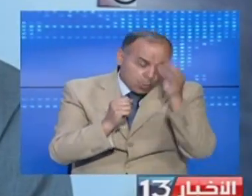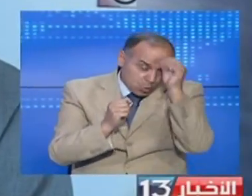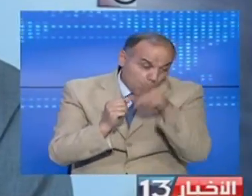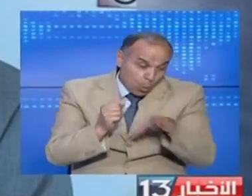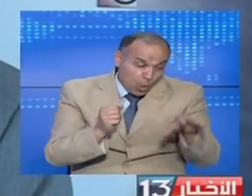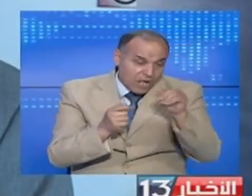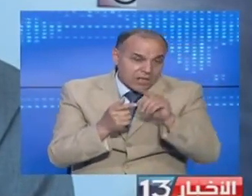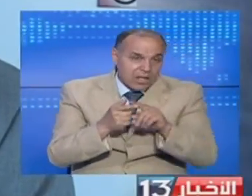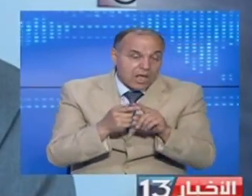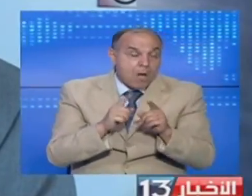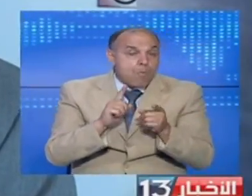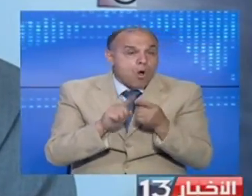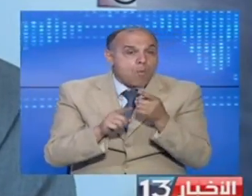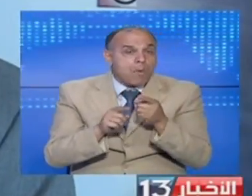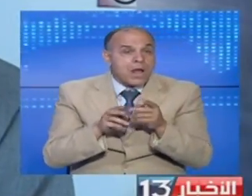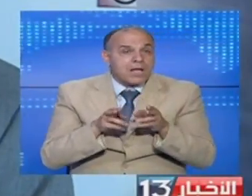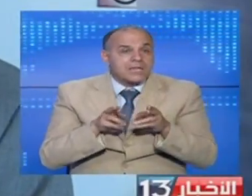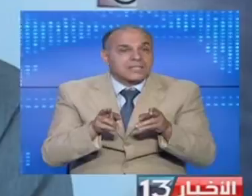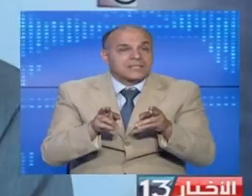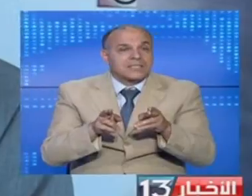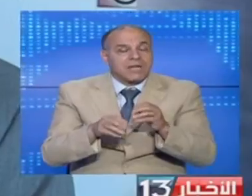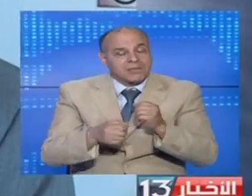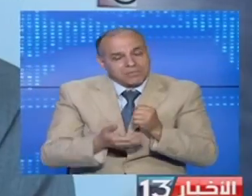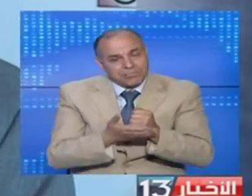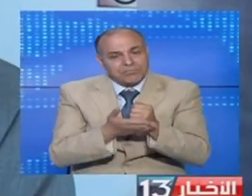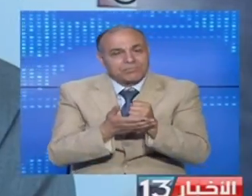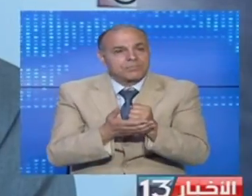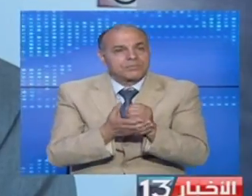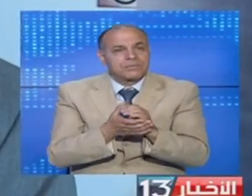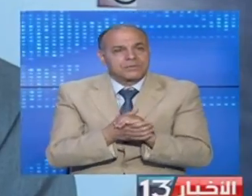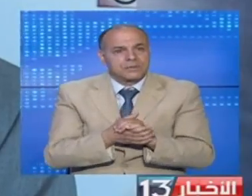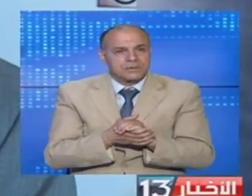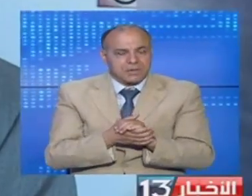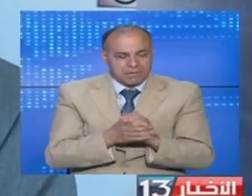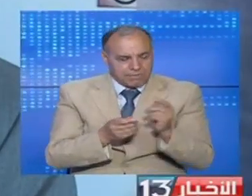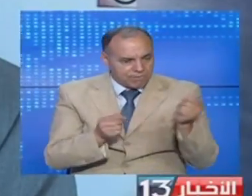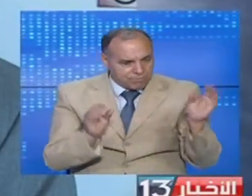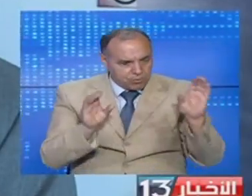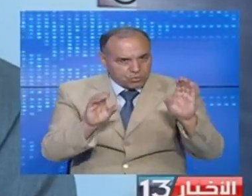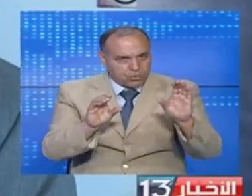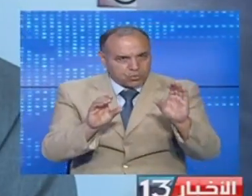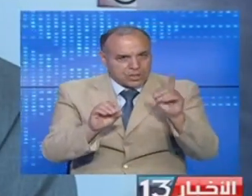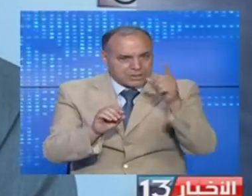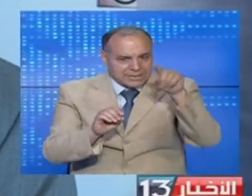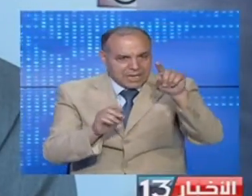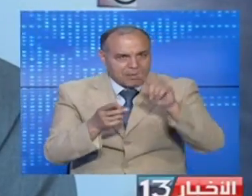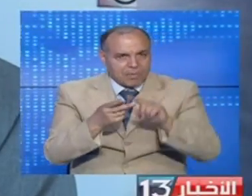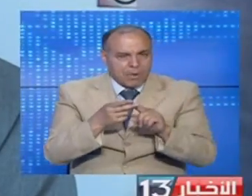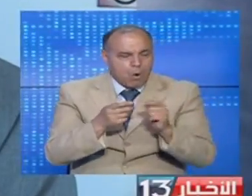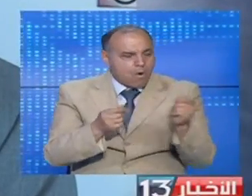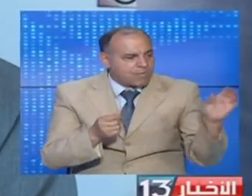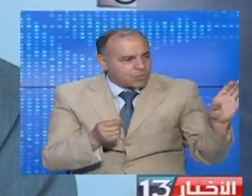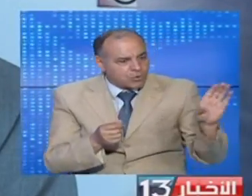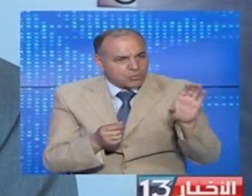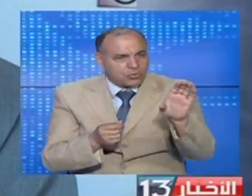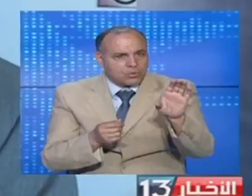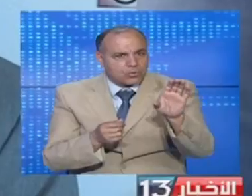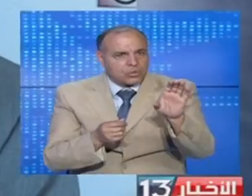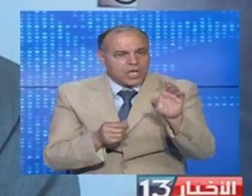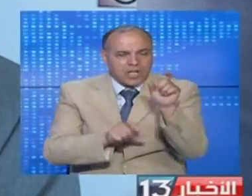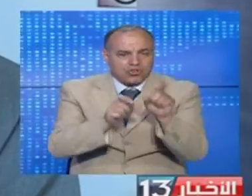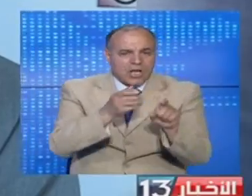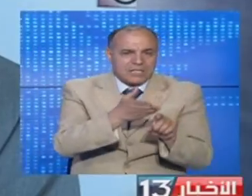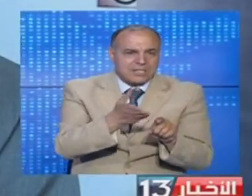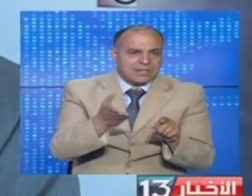هام على طريقه التوجيه هو التمويل الصغير والتمويل للناس